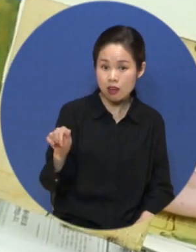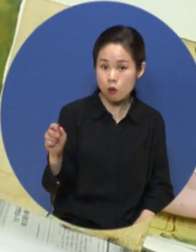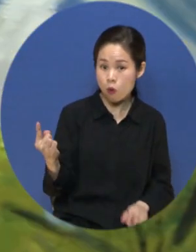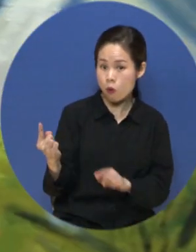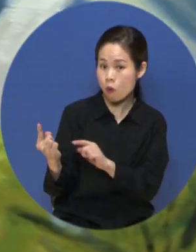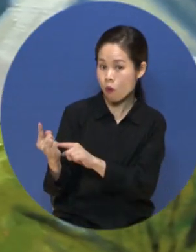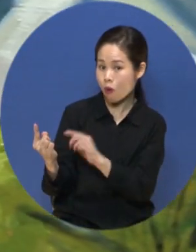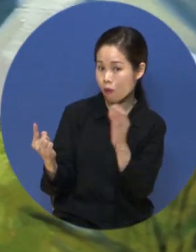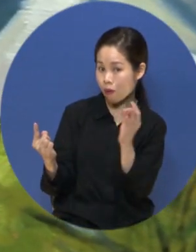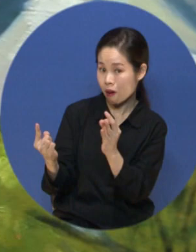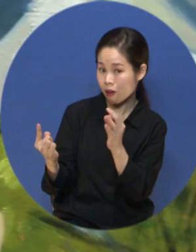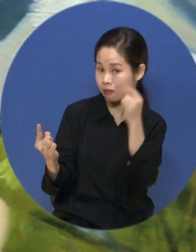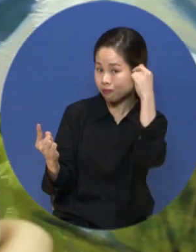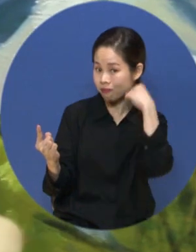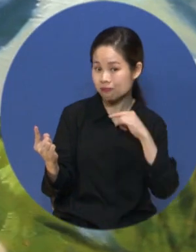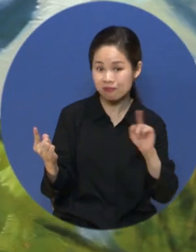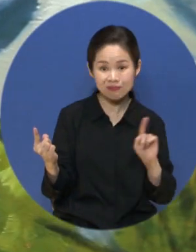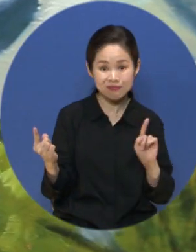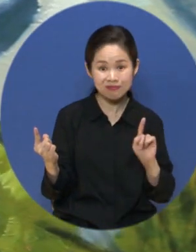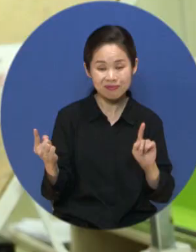사람일까요?